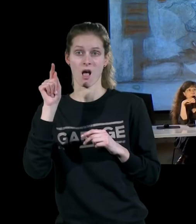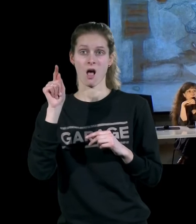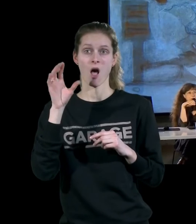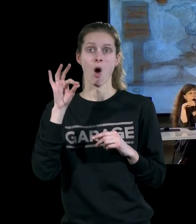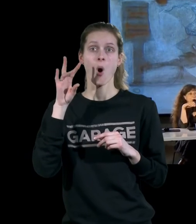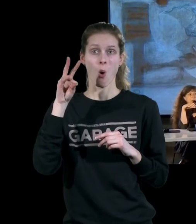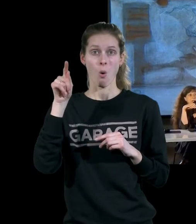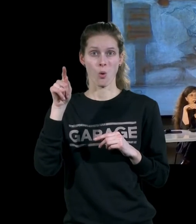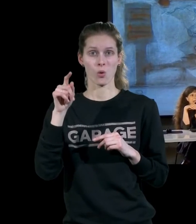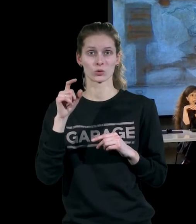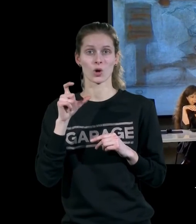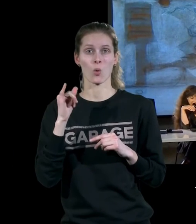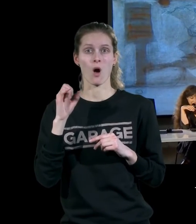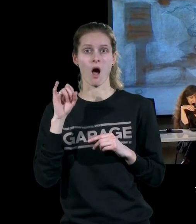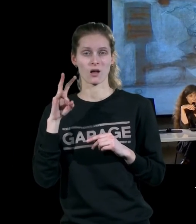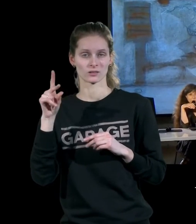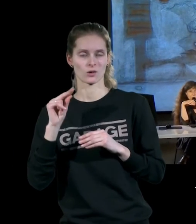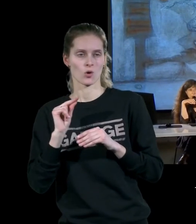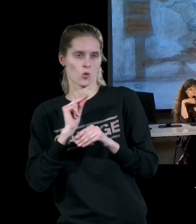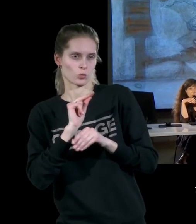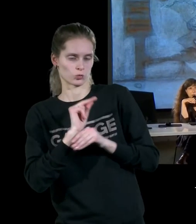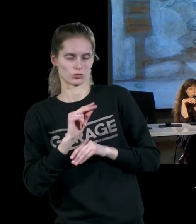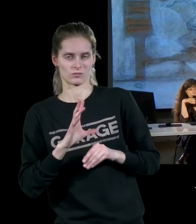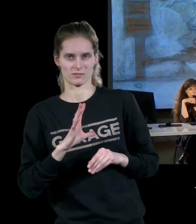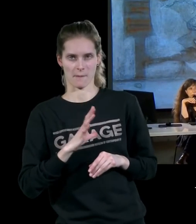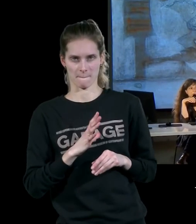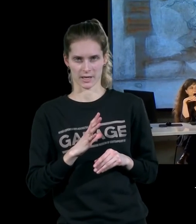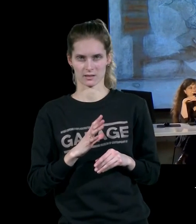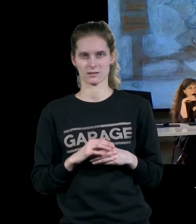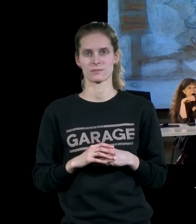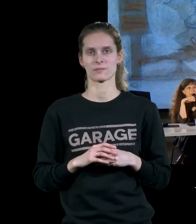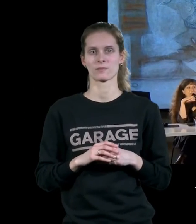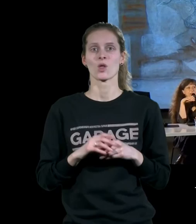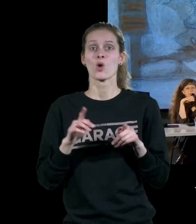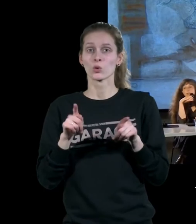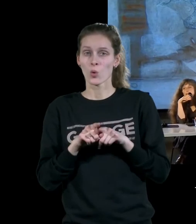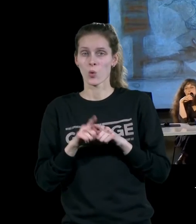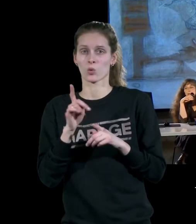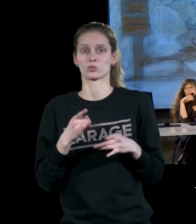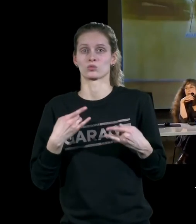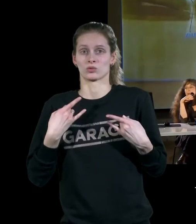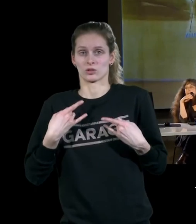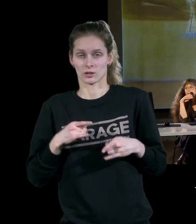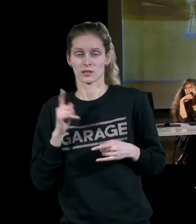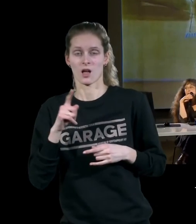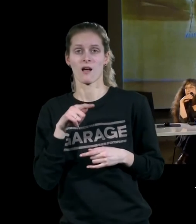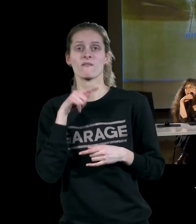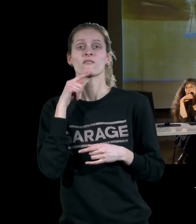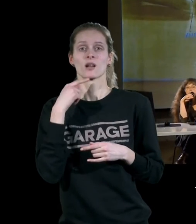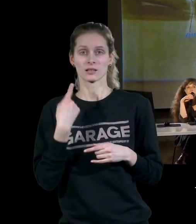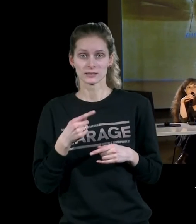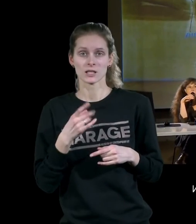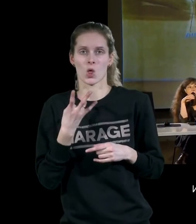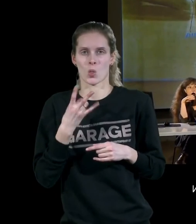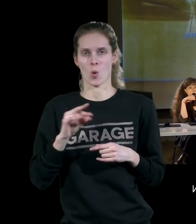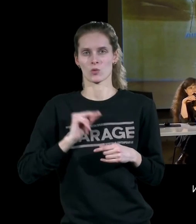учитель Ротко, Арчи Горки, и вот тоже выходец из России, который заработал в Америке. И вот